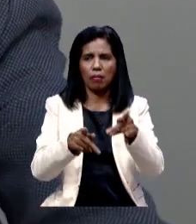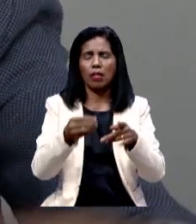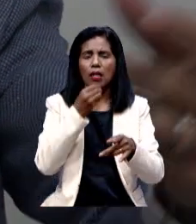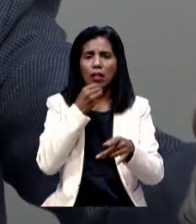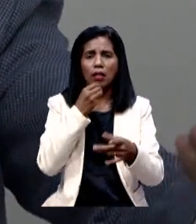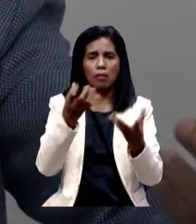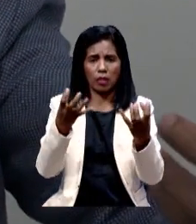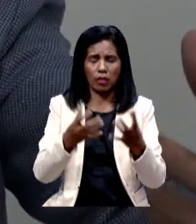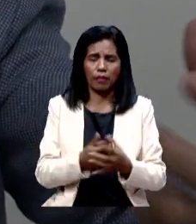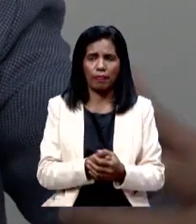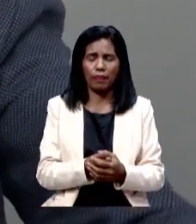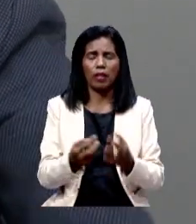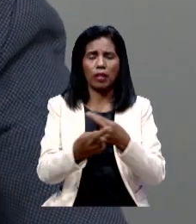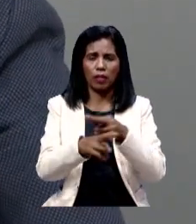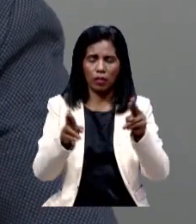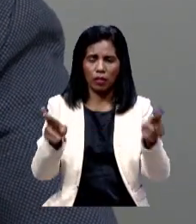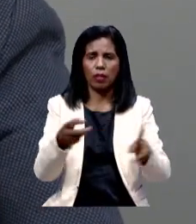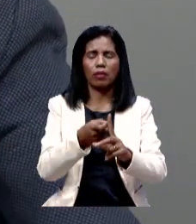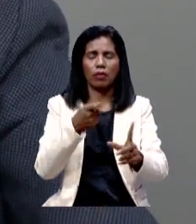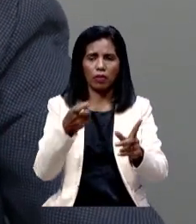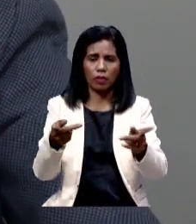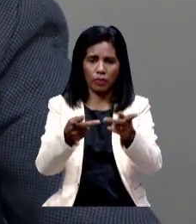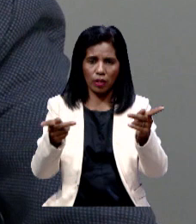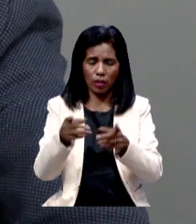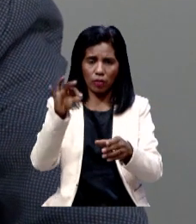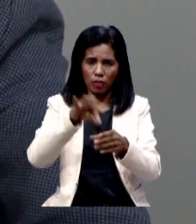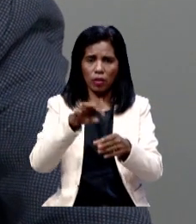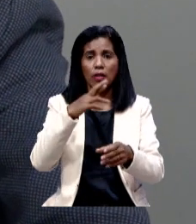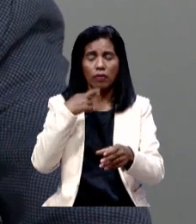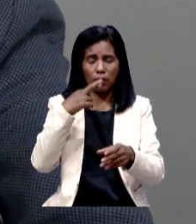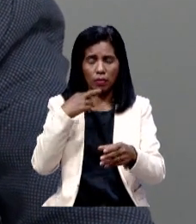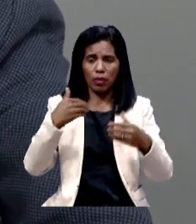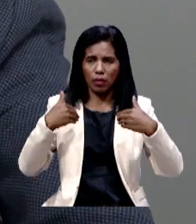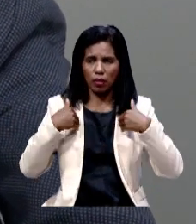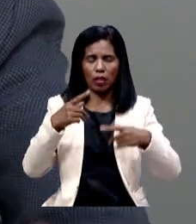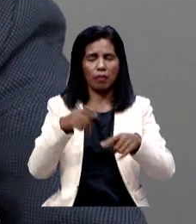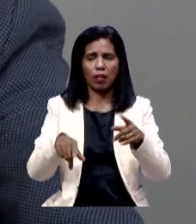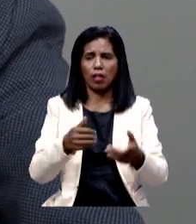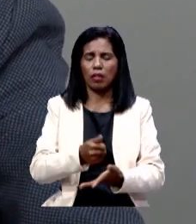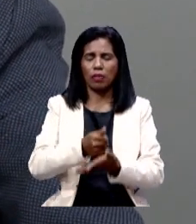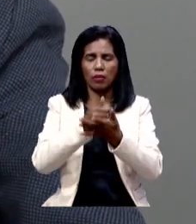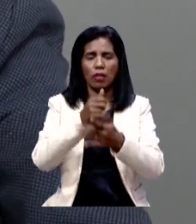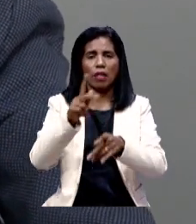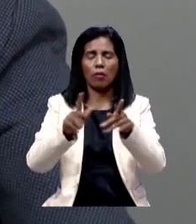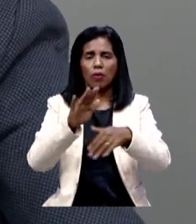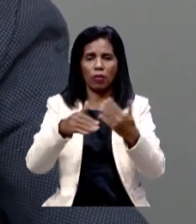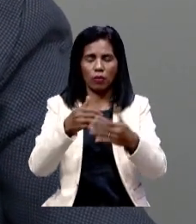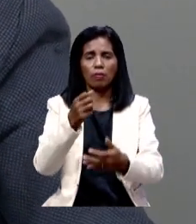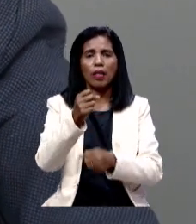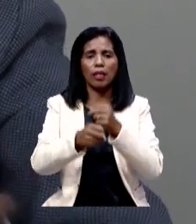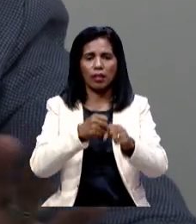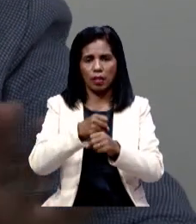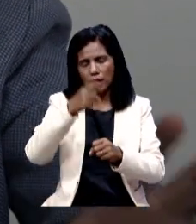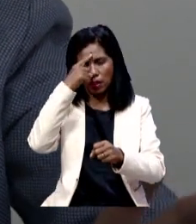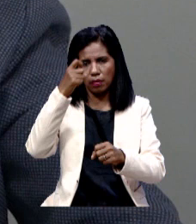liu. Resultado ko ileta husi natar ne bema kita iha, ne label hata nesidaris pobo batina ngira. Tambah nih maki